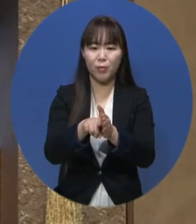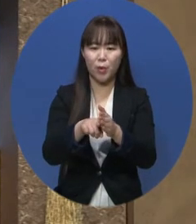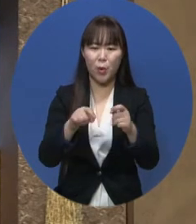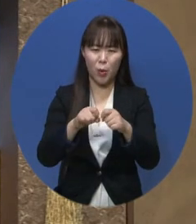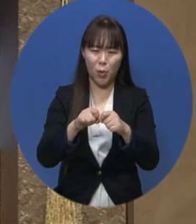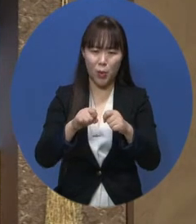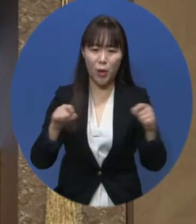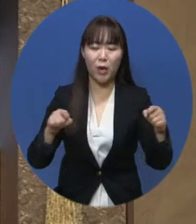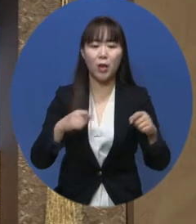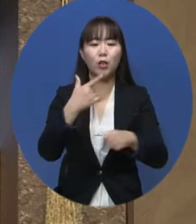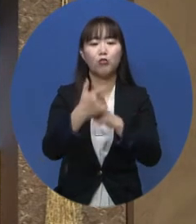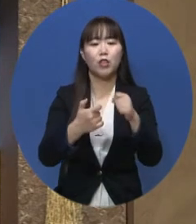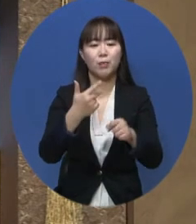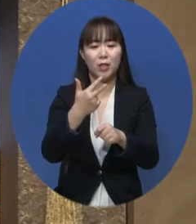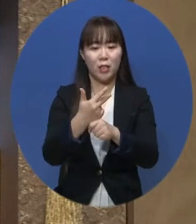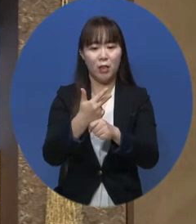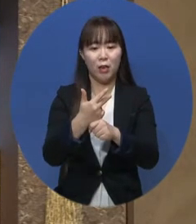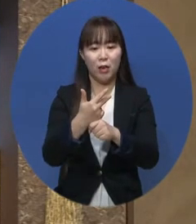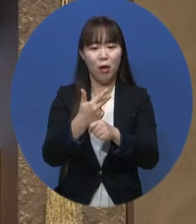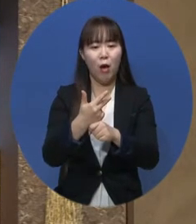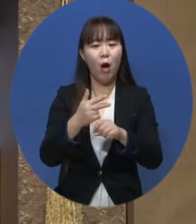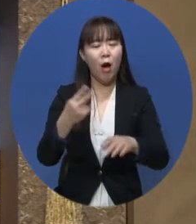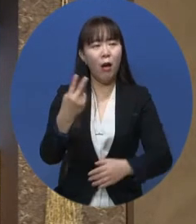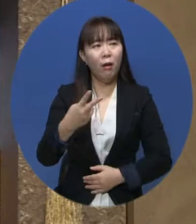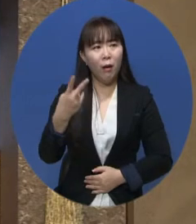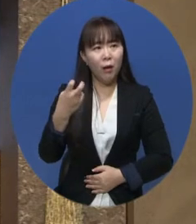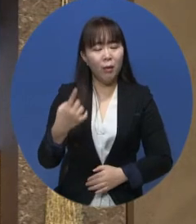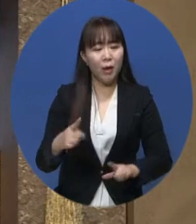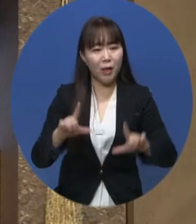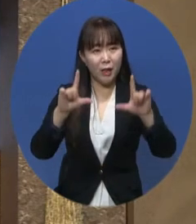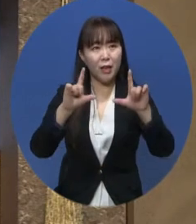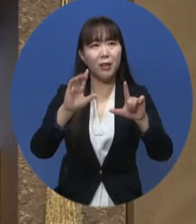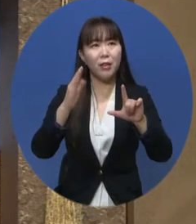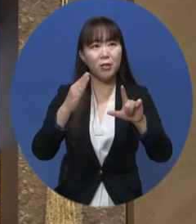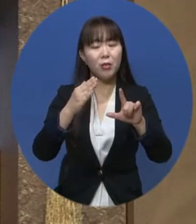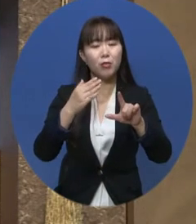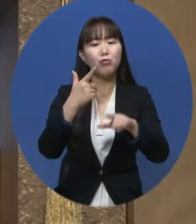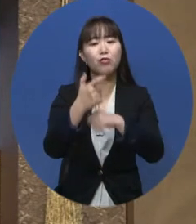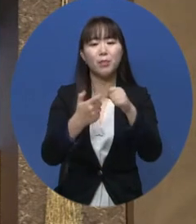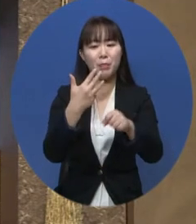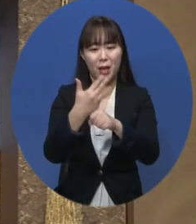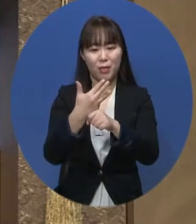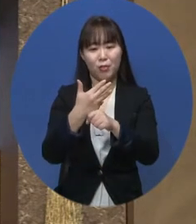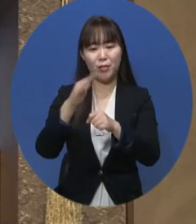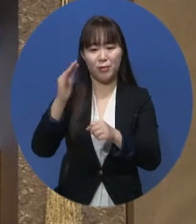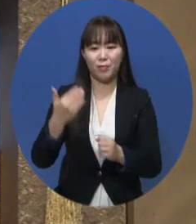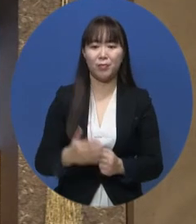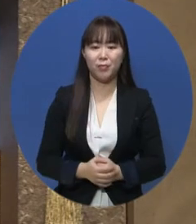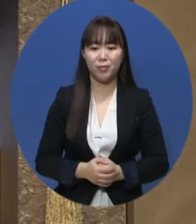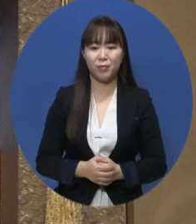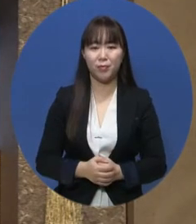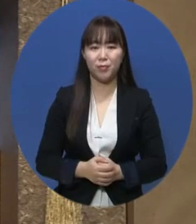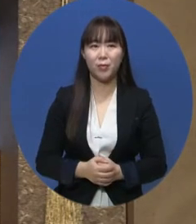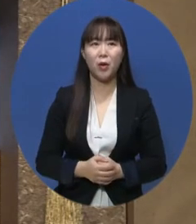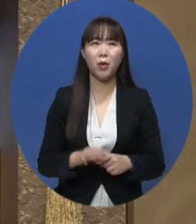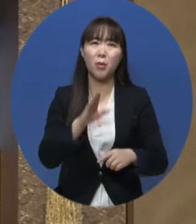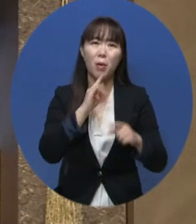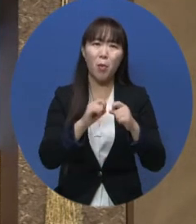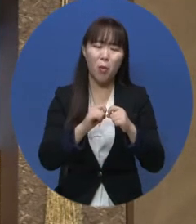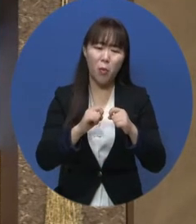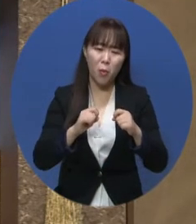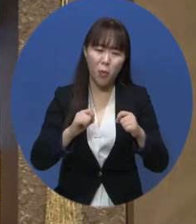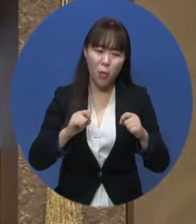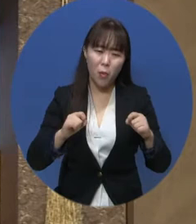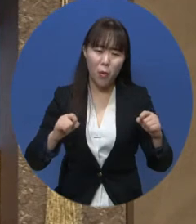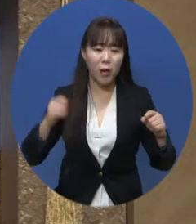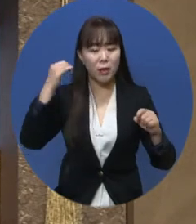오랫동안 67년 올해 이제 올해 2021년이 되면서 이제 68주년이 됩니다. 와. 그래서 오랫동안